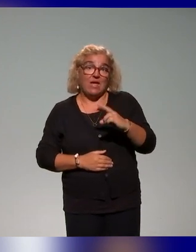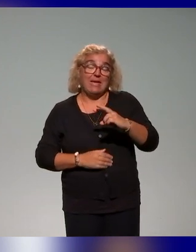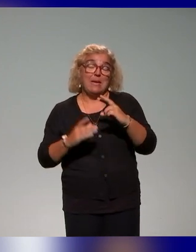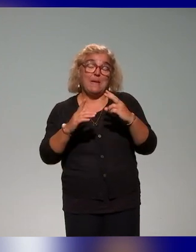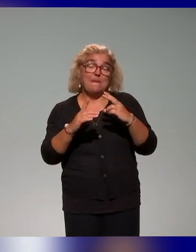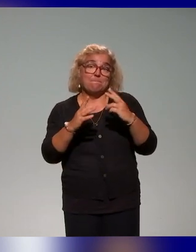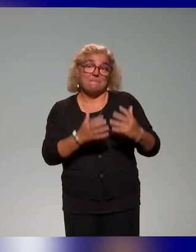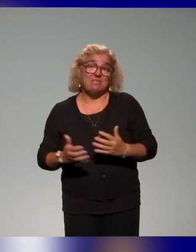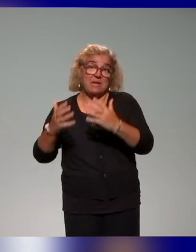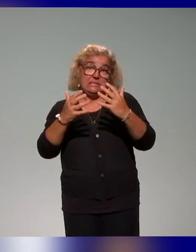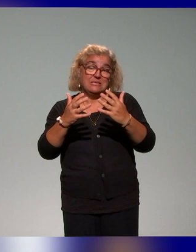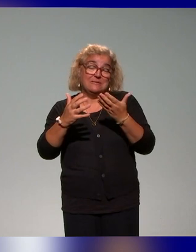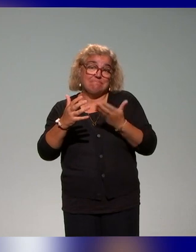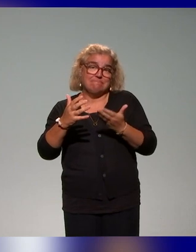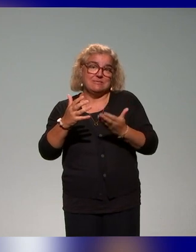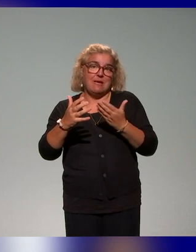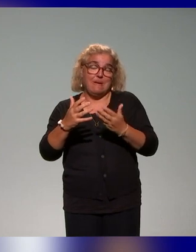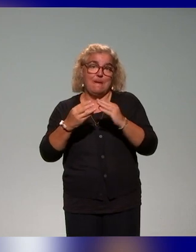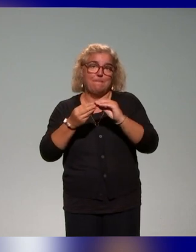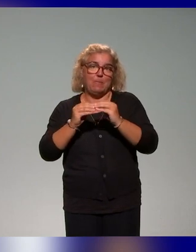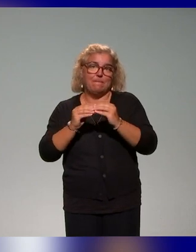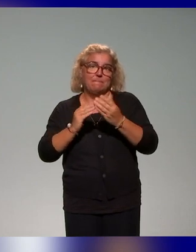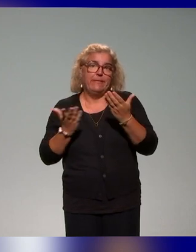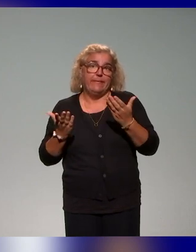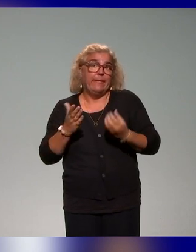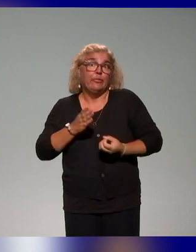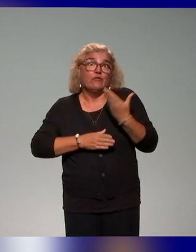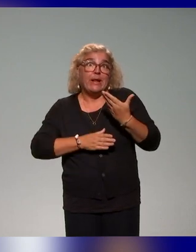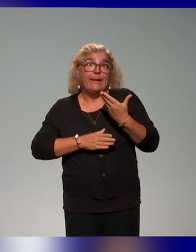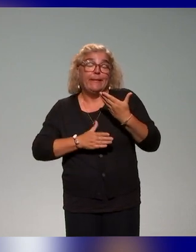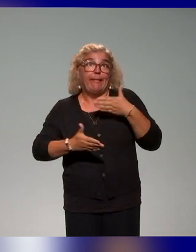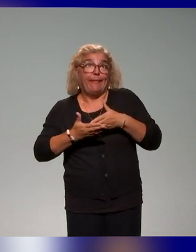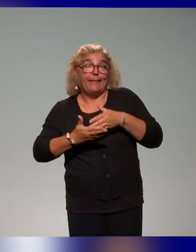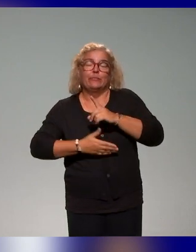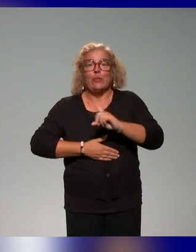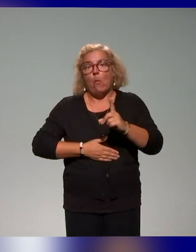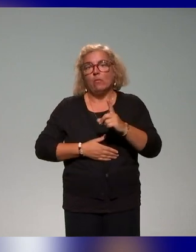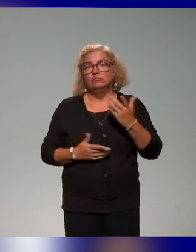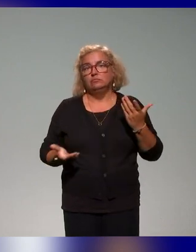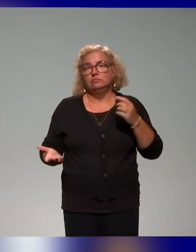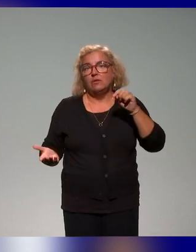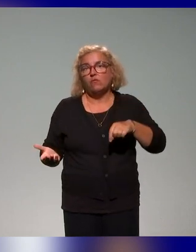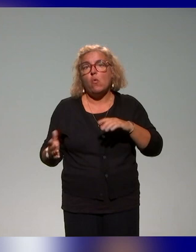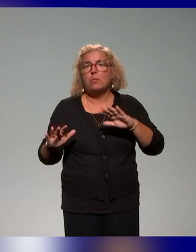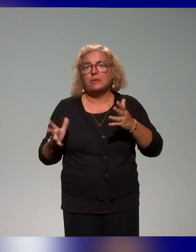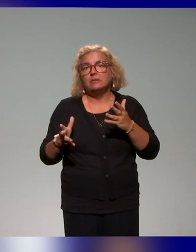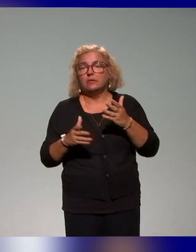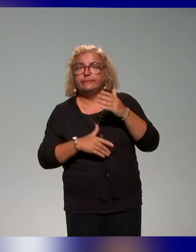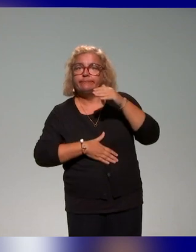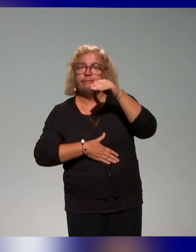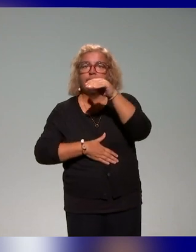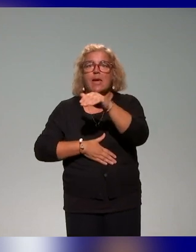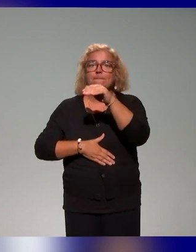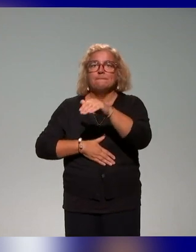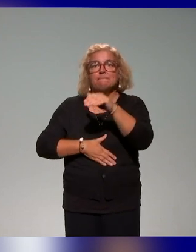mathématiques, qui sont malheureusement pas nouvelles. Donc là, il faudrait solliciter aussi